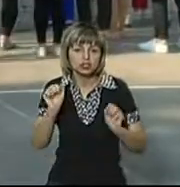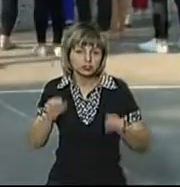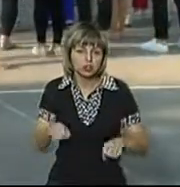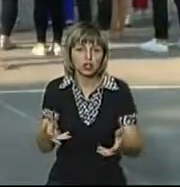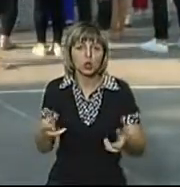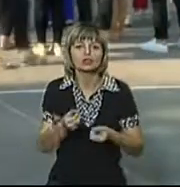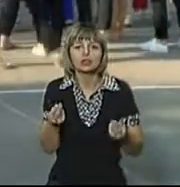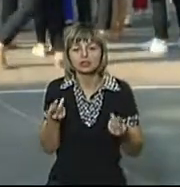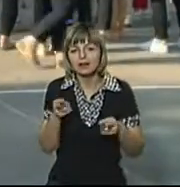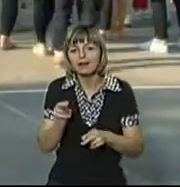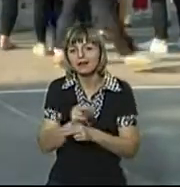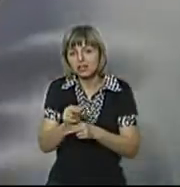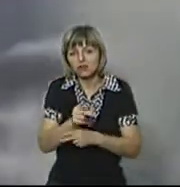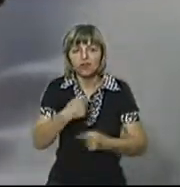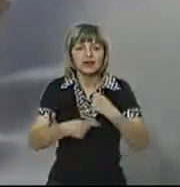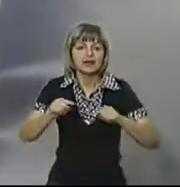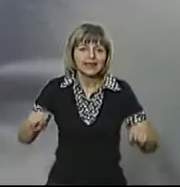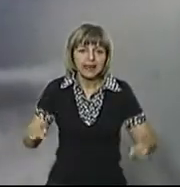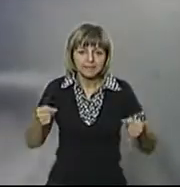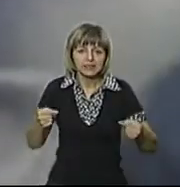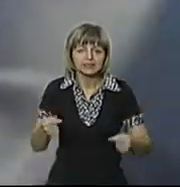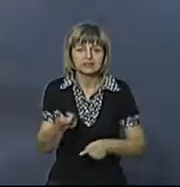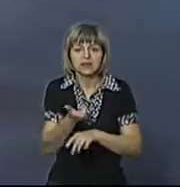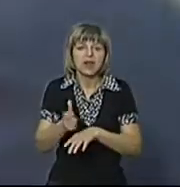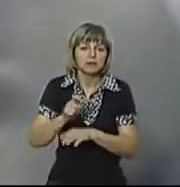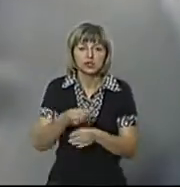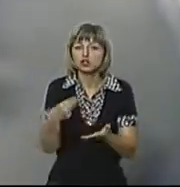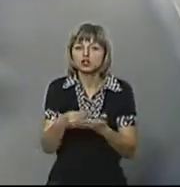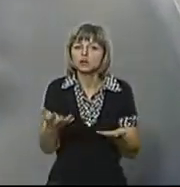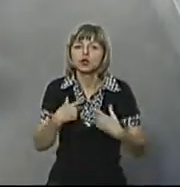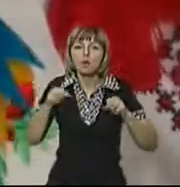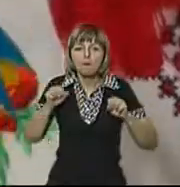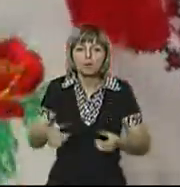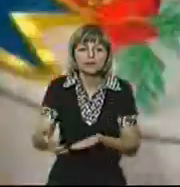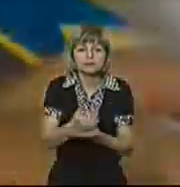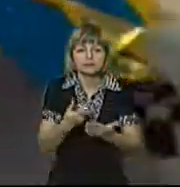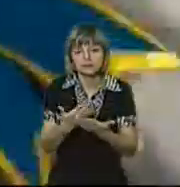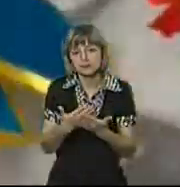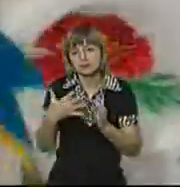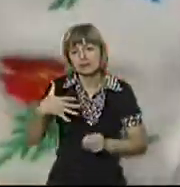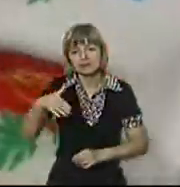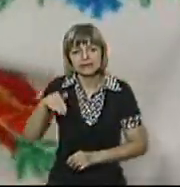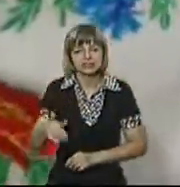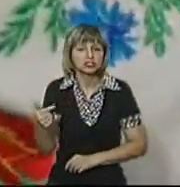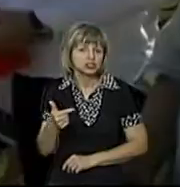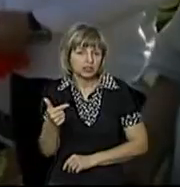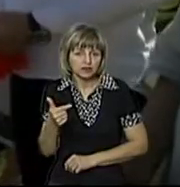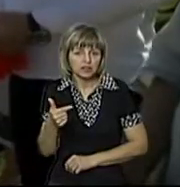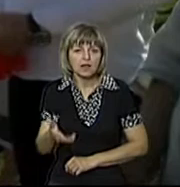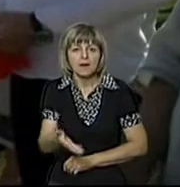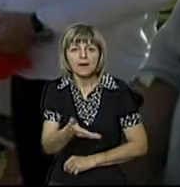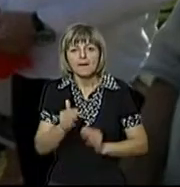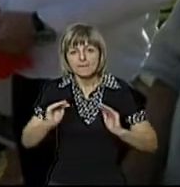отримати кошти для лікування, реабілітації. Найбільшу суму, яку ми могли збирати, це біля 50 тисяч гривень.